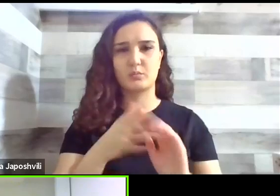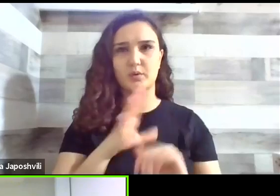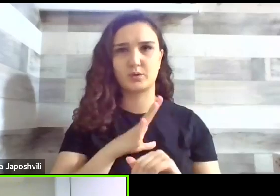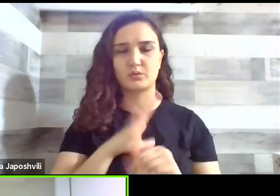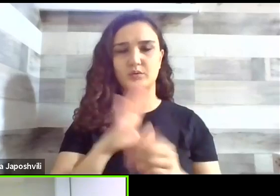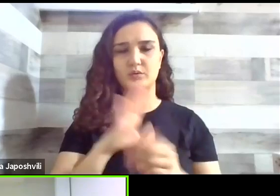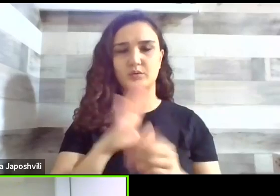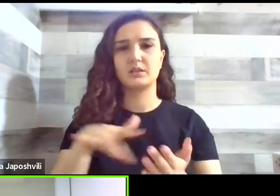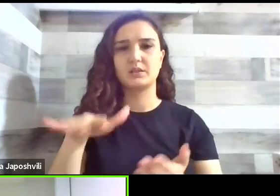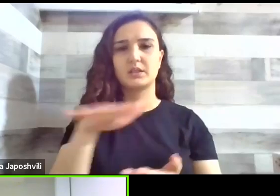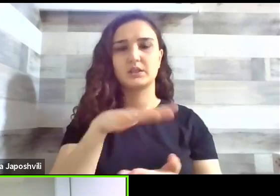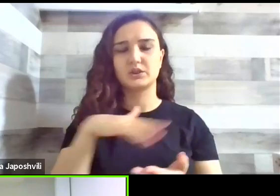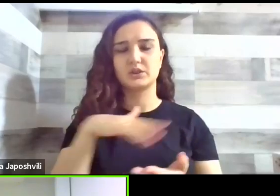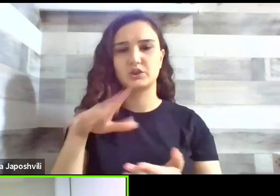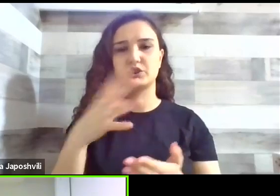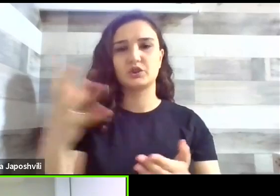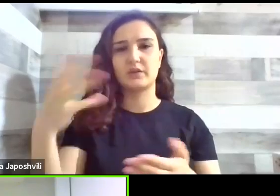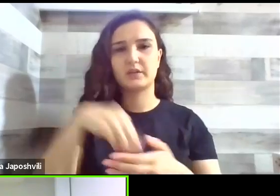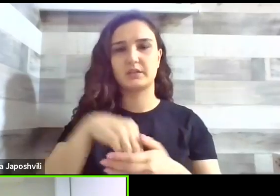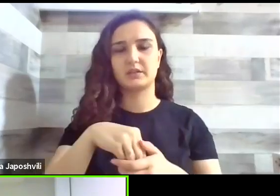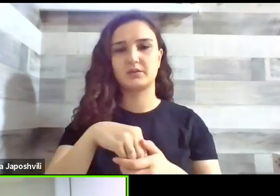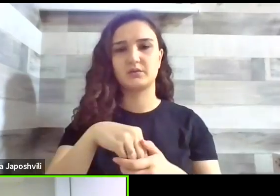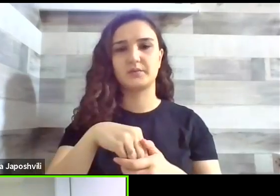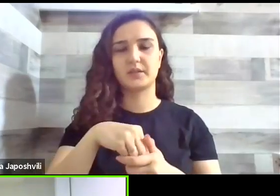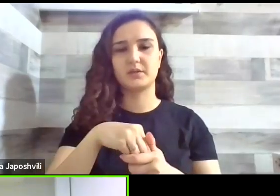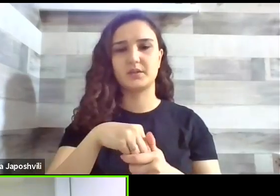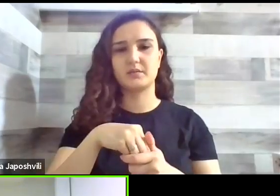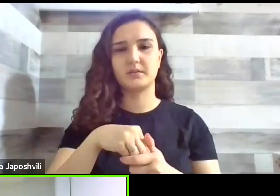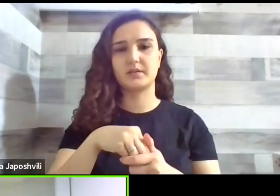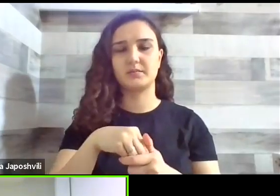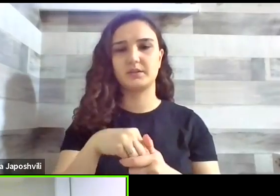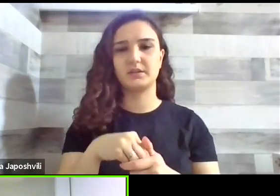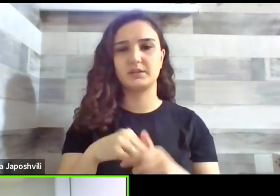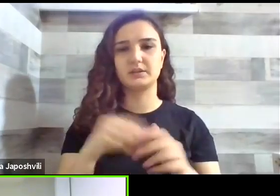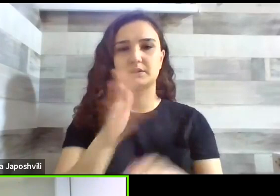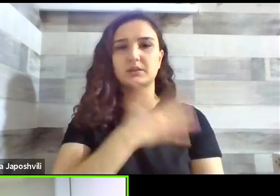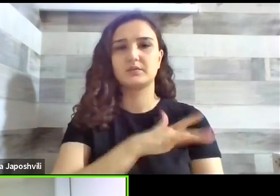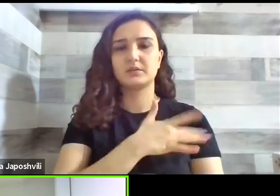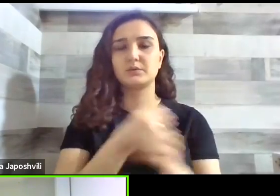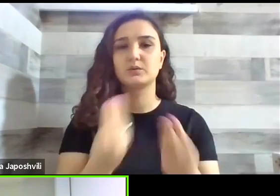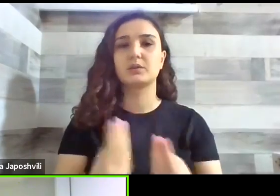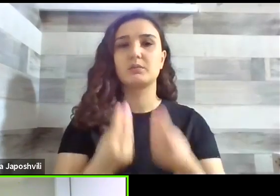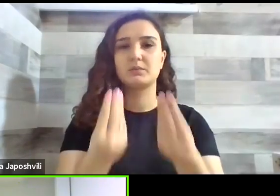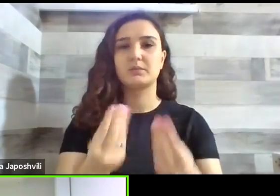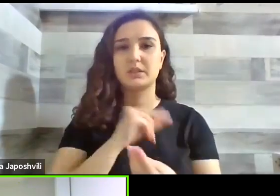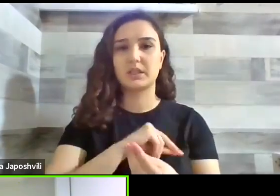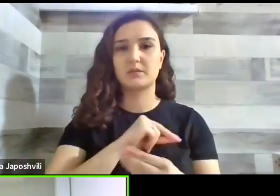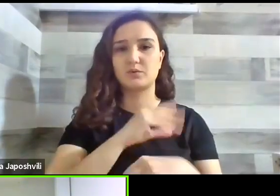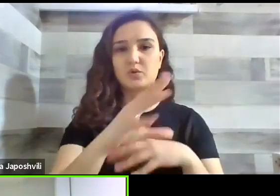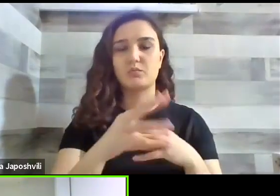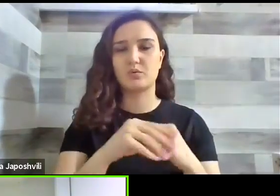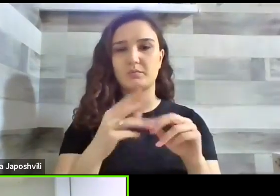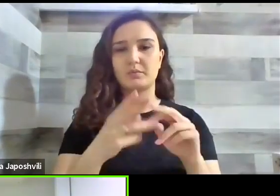ქვეყანაში, ჩავერთე, რა თქმა უნდა, სერვისის მიმწოდებლებთან თანამშრომლობით, აი